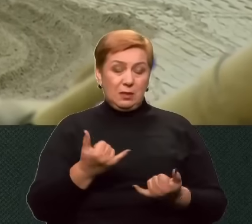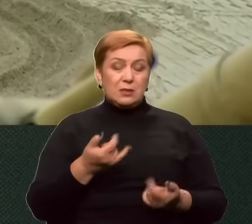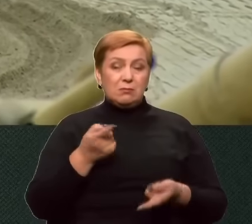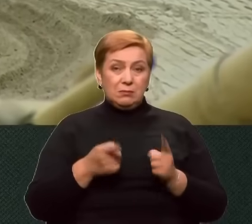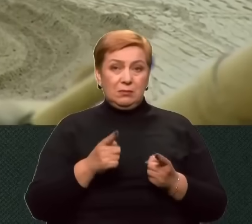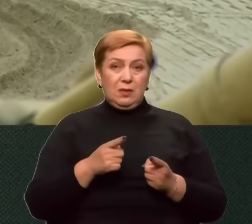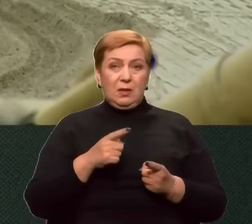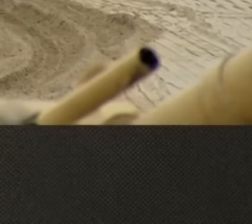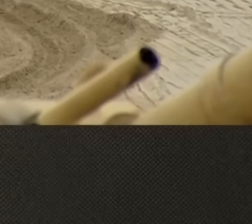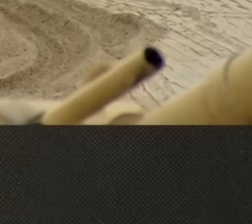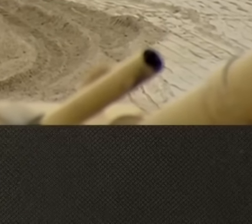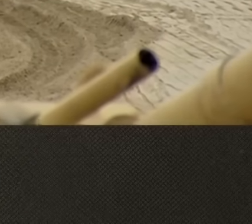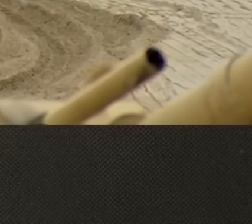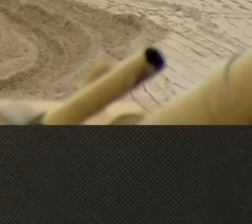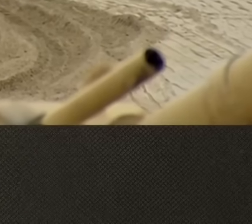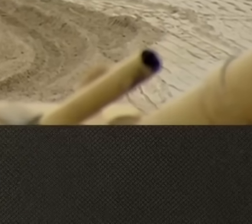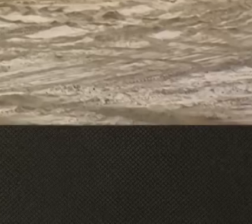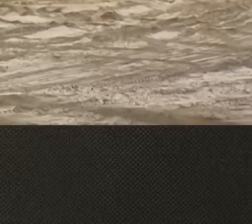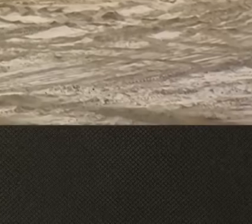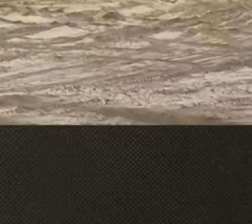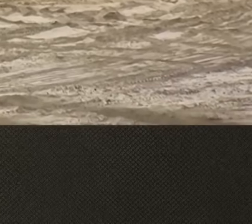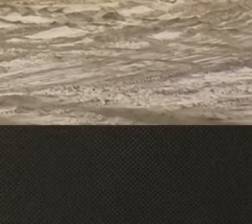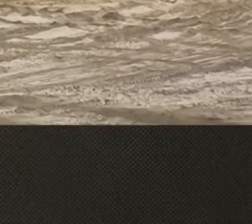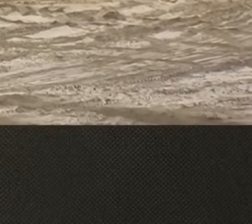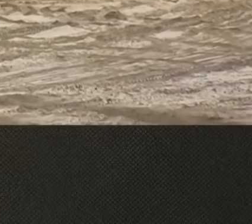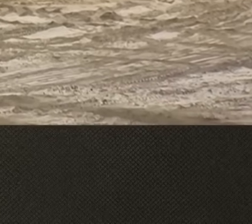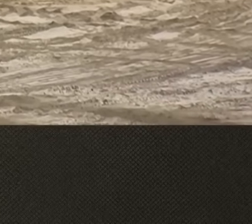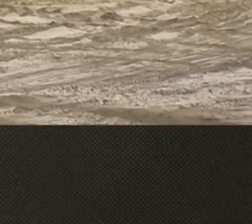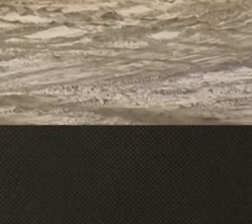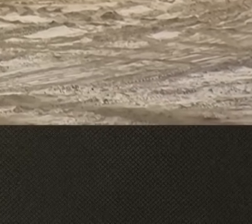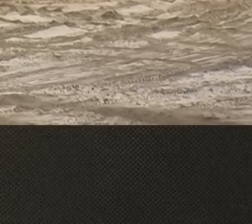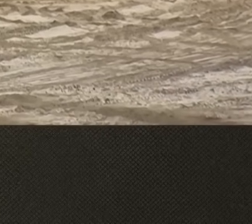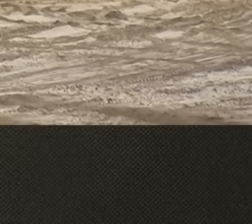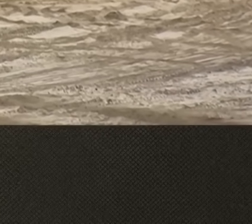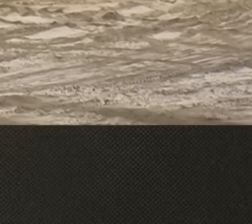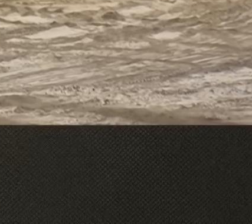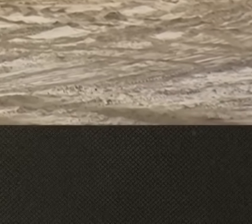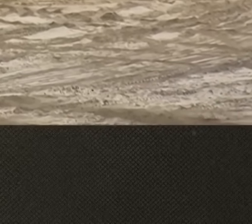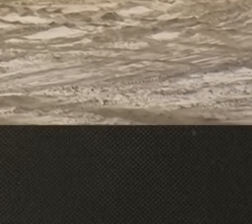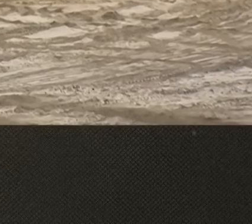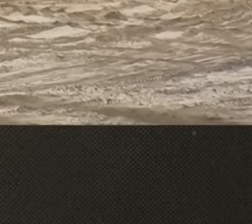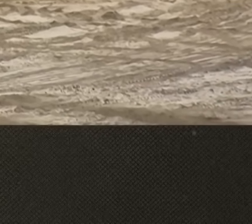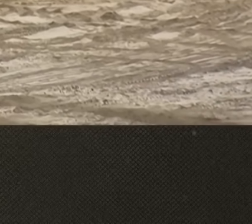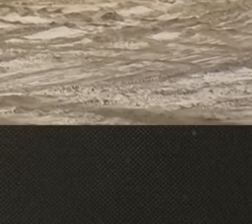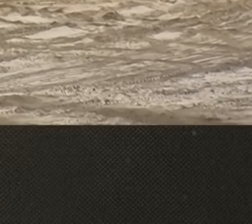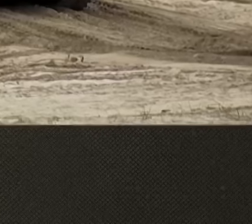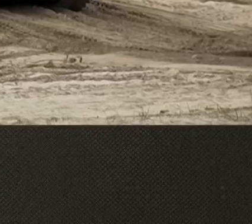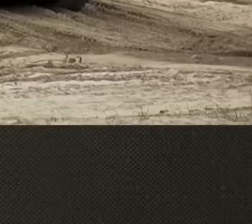причому на всій без винятку ділянках фронту. І використання цих зразків бронетехніки, вона дійсно